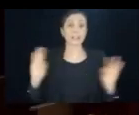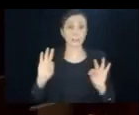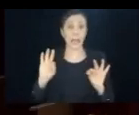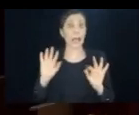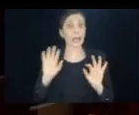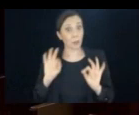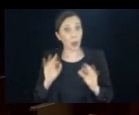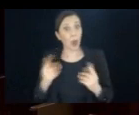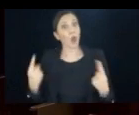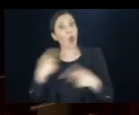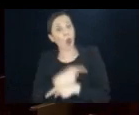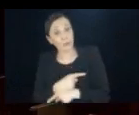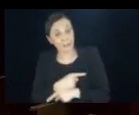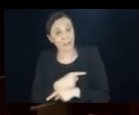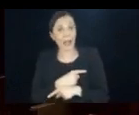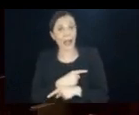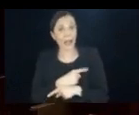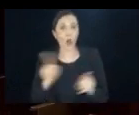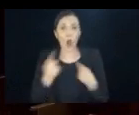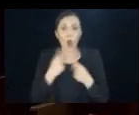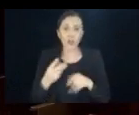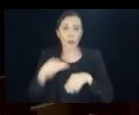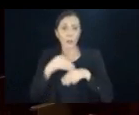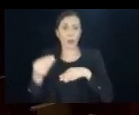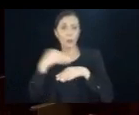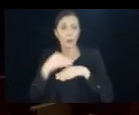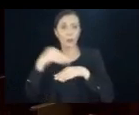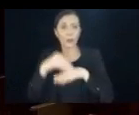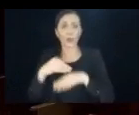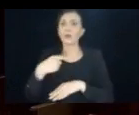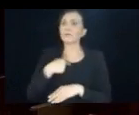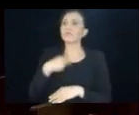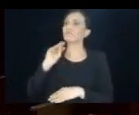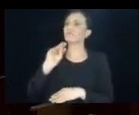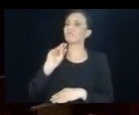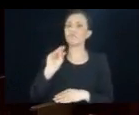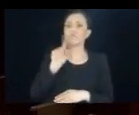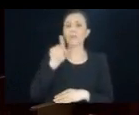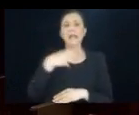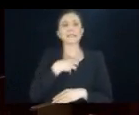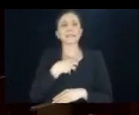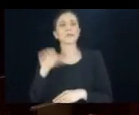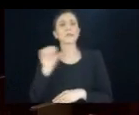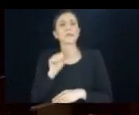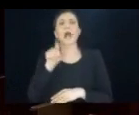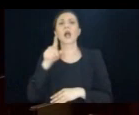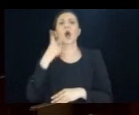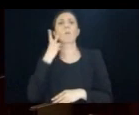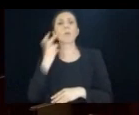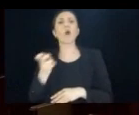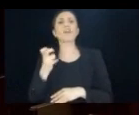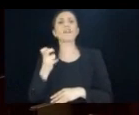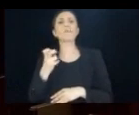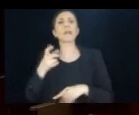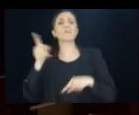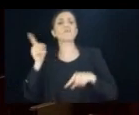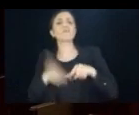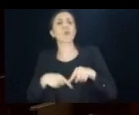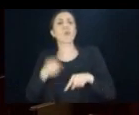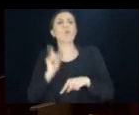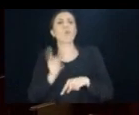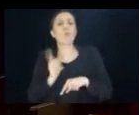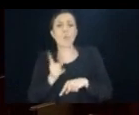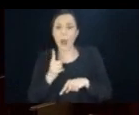si stanno accumulando ulteriori concerti. Io ho chiesto all'assessore Sacchi quali provvedimenti avete preso o intende prendere la